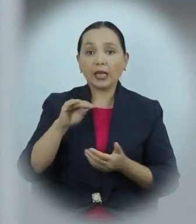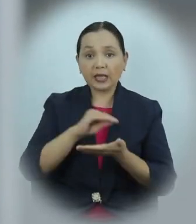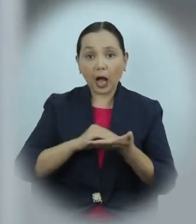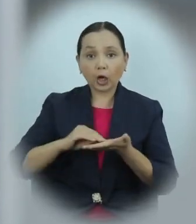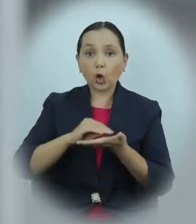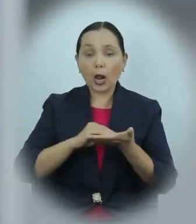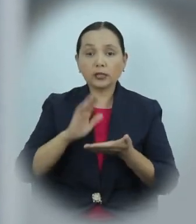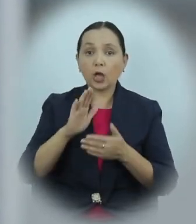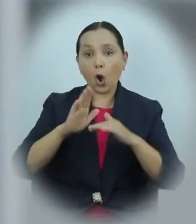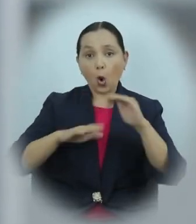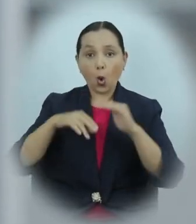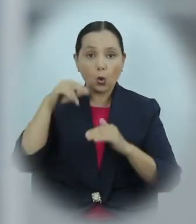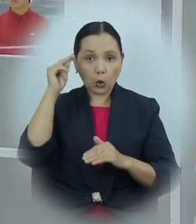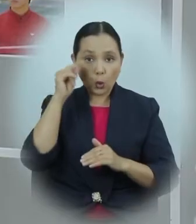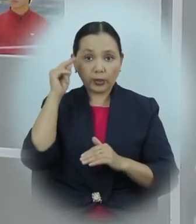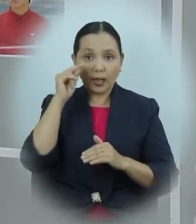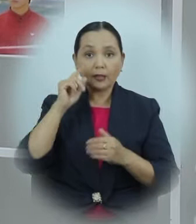takrorlasangiz, qo'l o'rganadi.